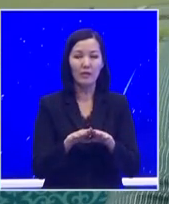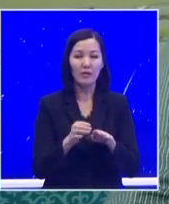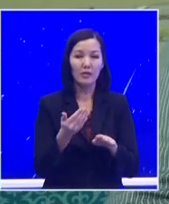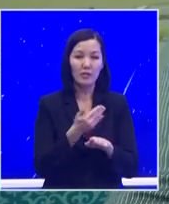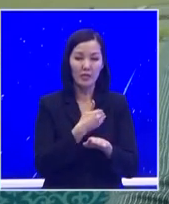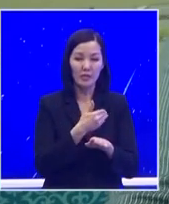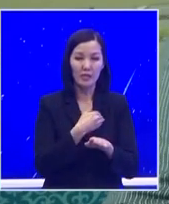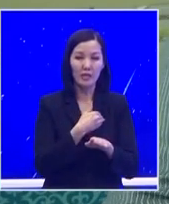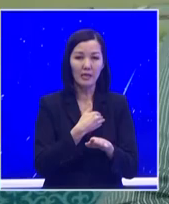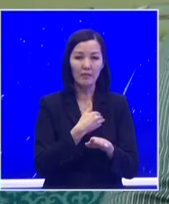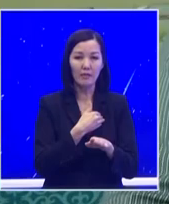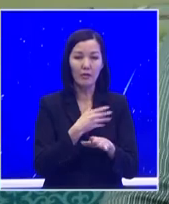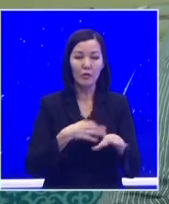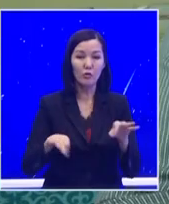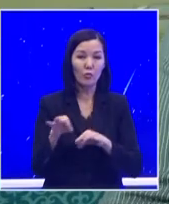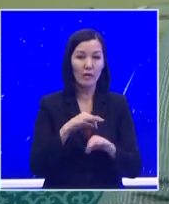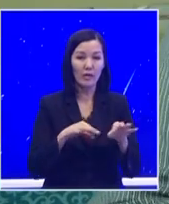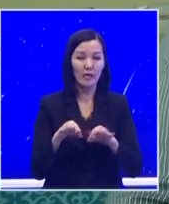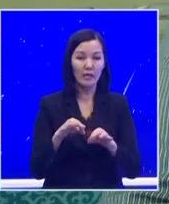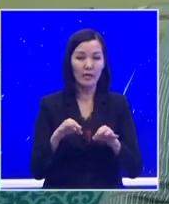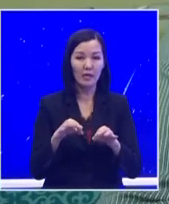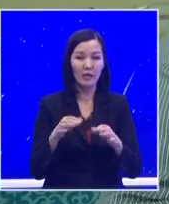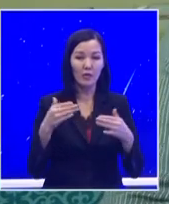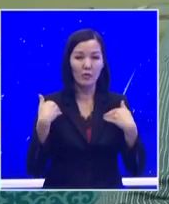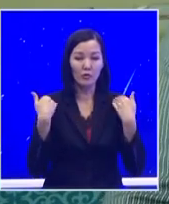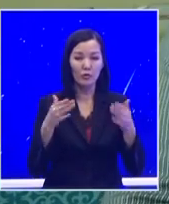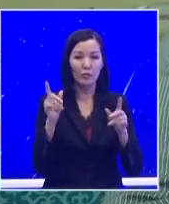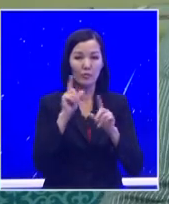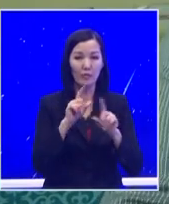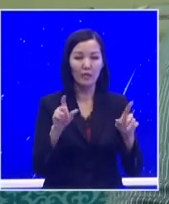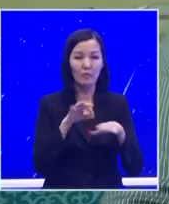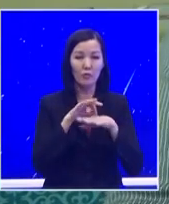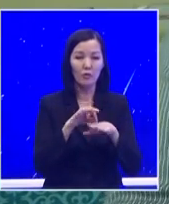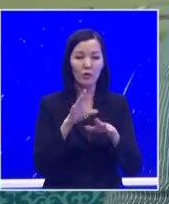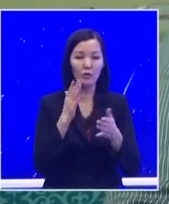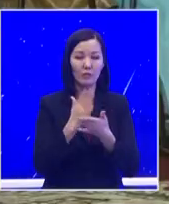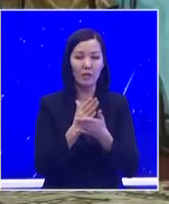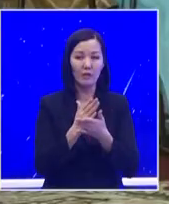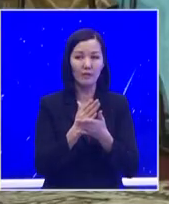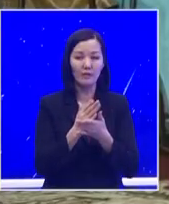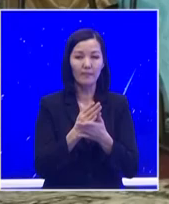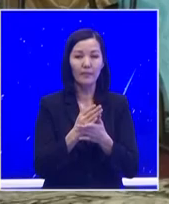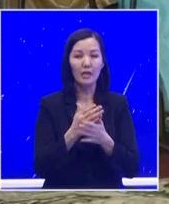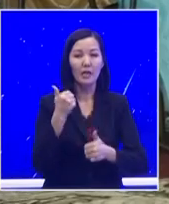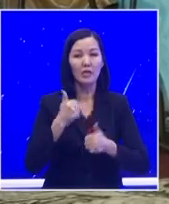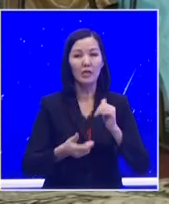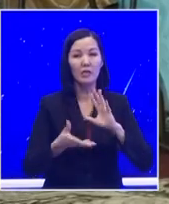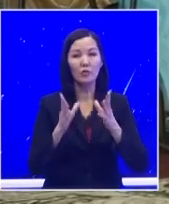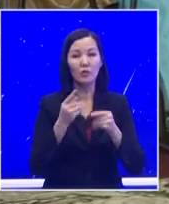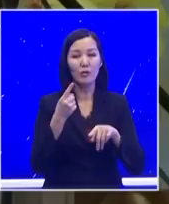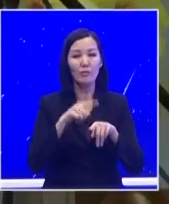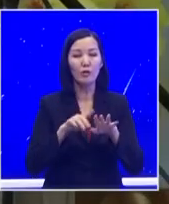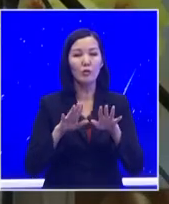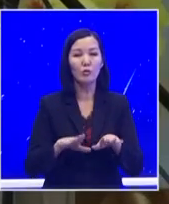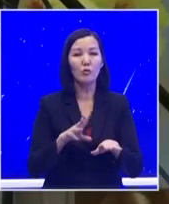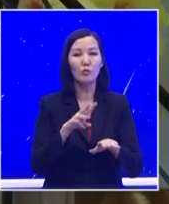ниетпен осыны жоба ретінде қолданып, мектебімізде іс-шаралар өткізіп жатырмыз. Жарыс қорытындысына сай бас жүлде